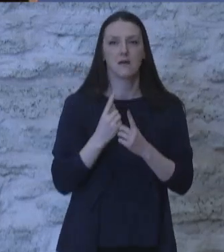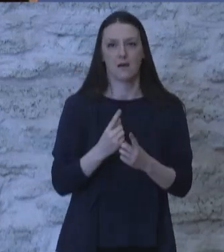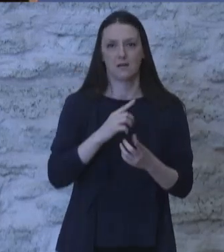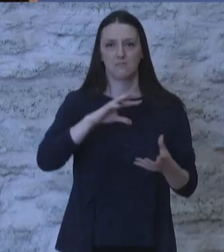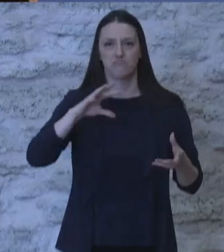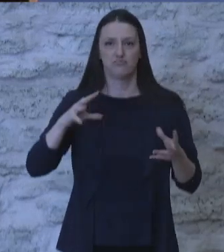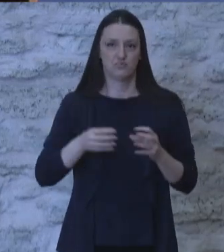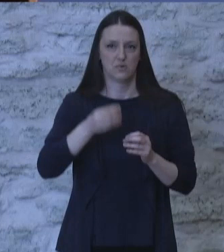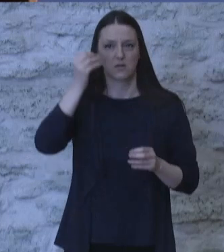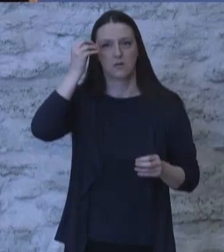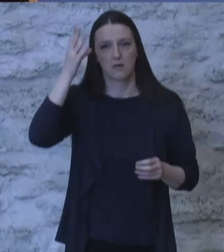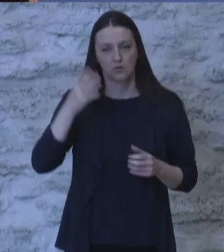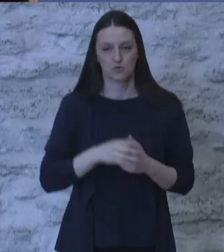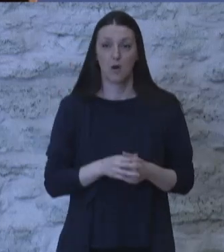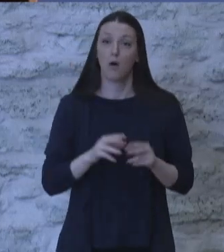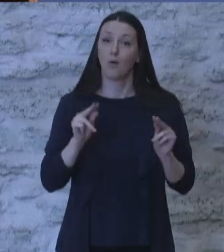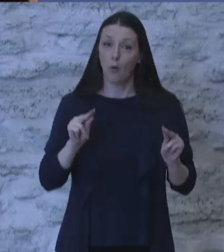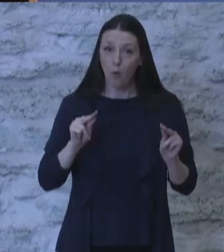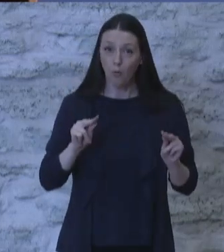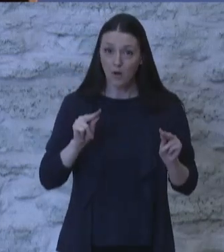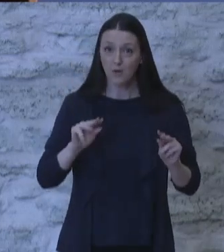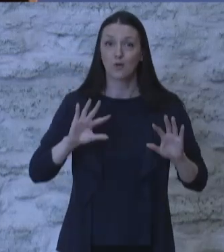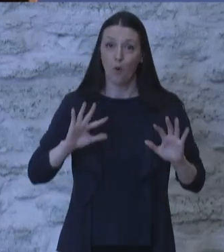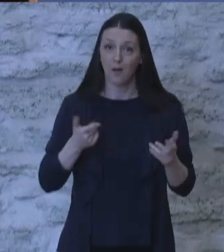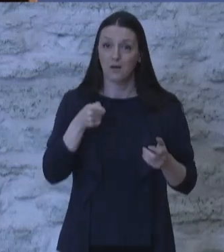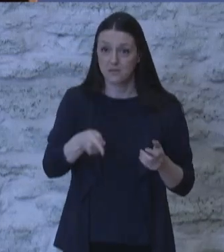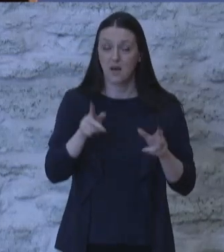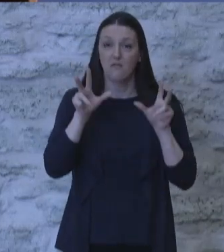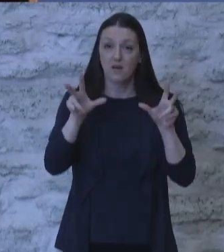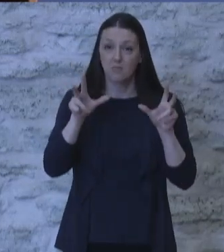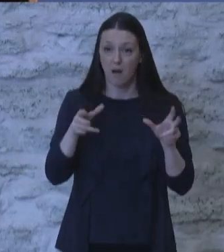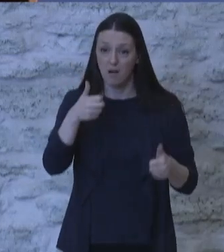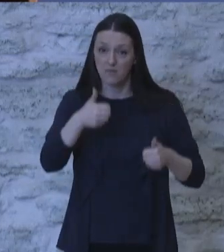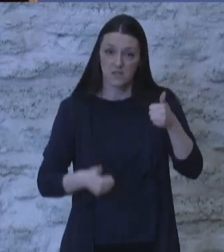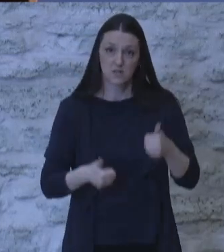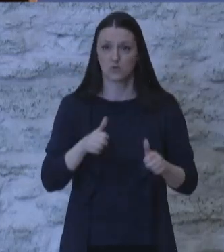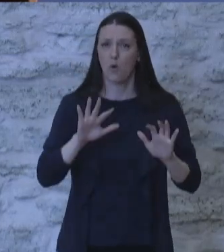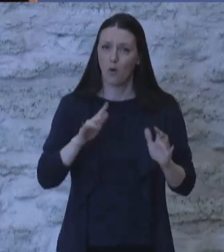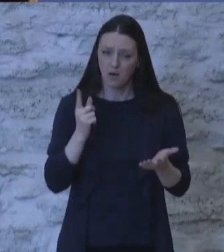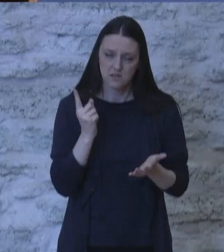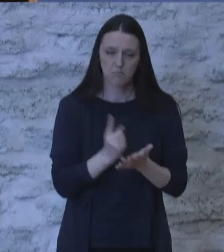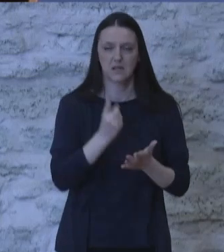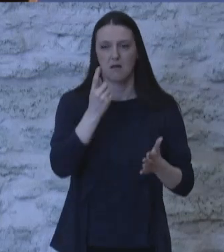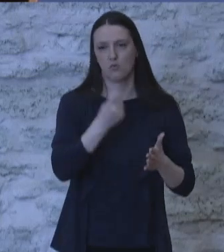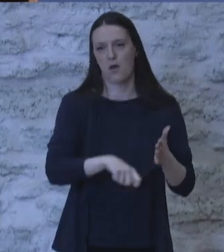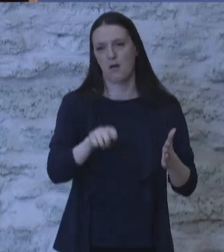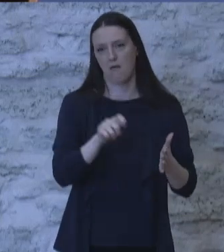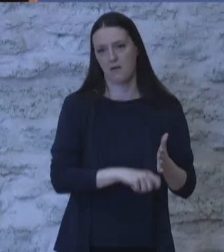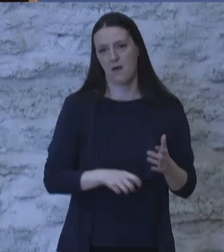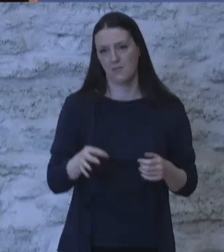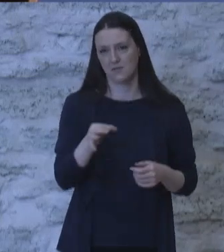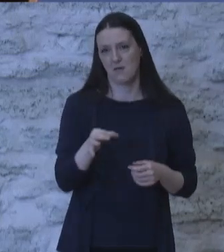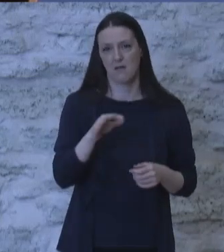loomulikult võinub see võrkpalli matš ära jääda Saaremaal. Aga see